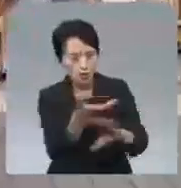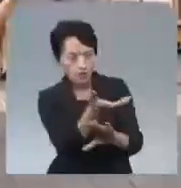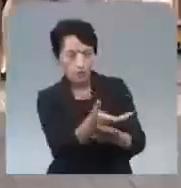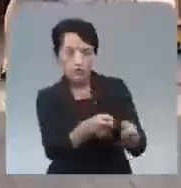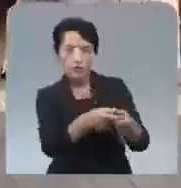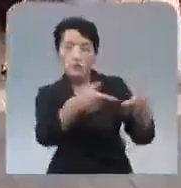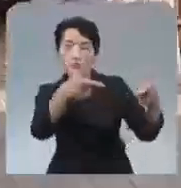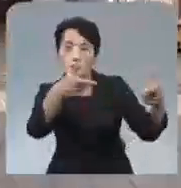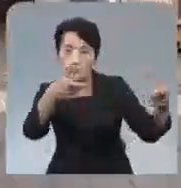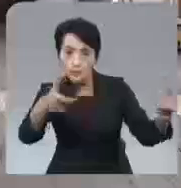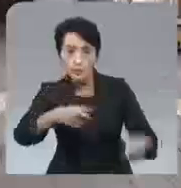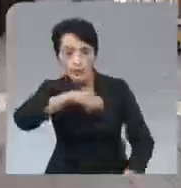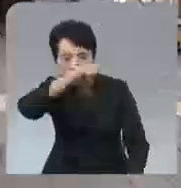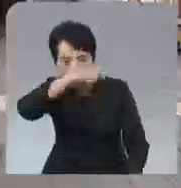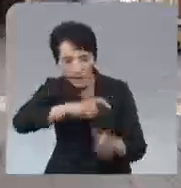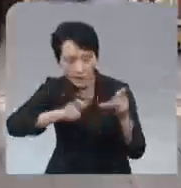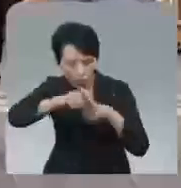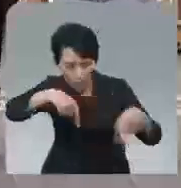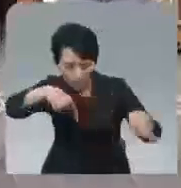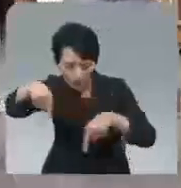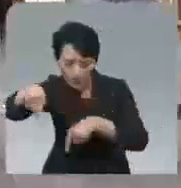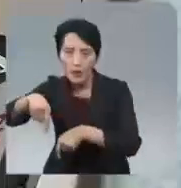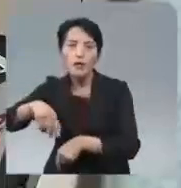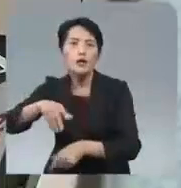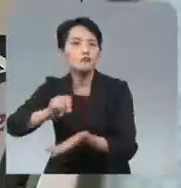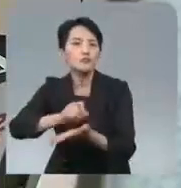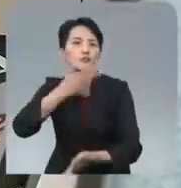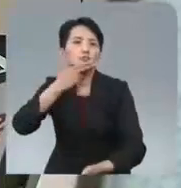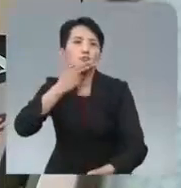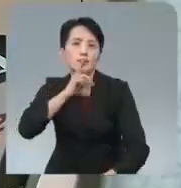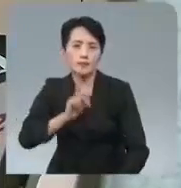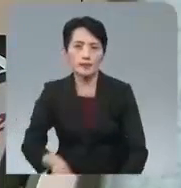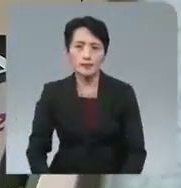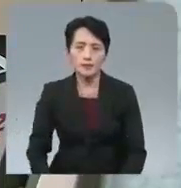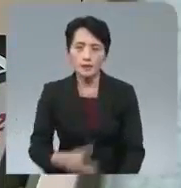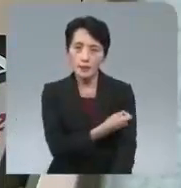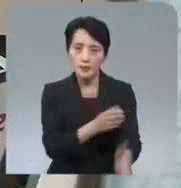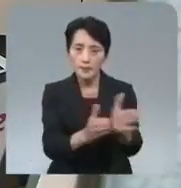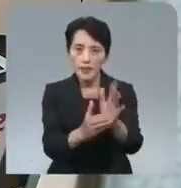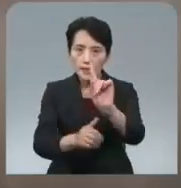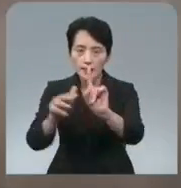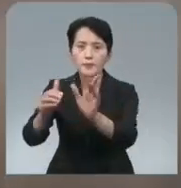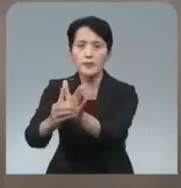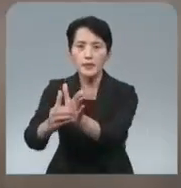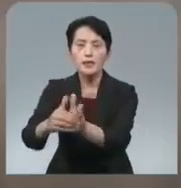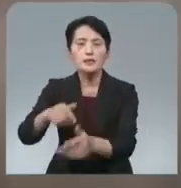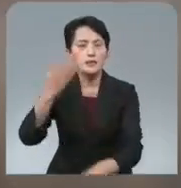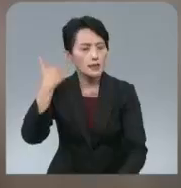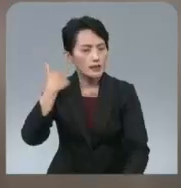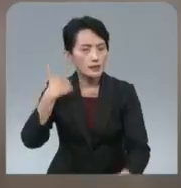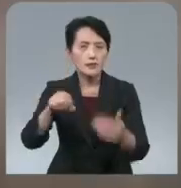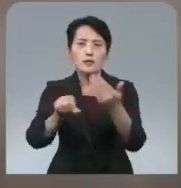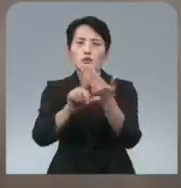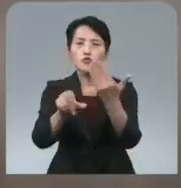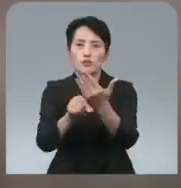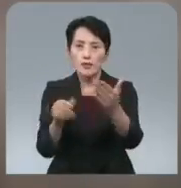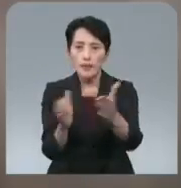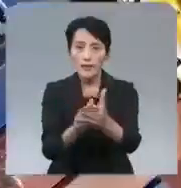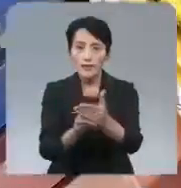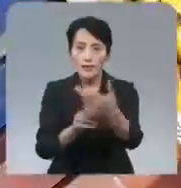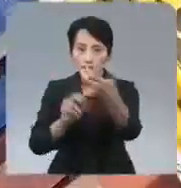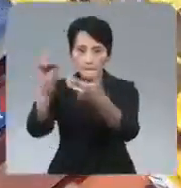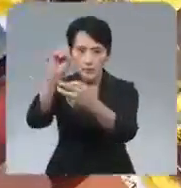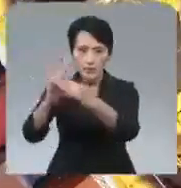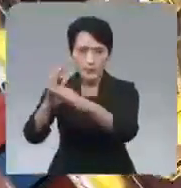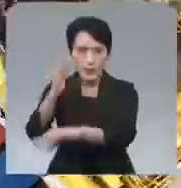phần trăm ngoài ra emf đã điều chỉnh giảm 0,1 phần trăm dự báo tốc độ tăng trưởng kinh tế thế giới năm 2021 so